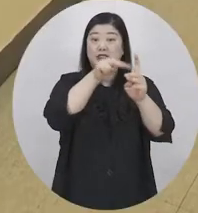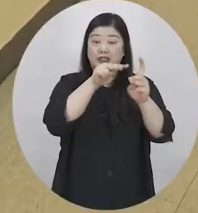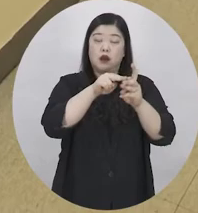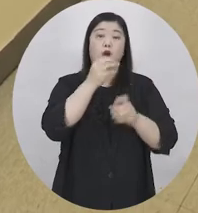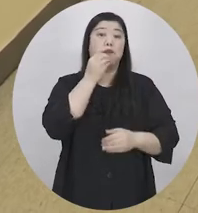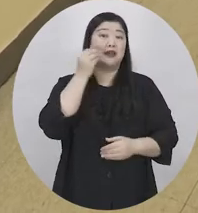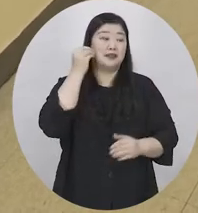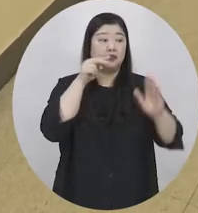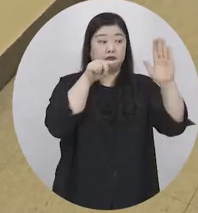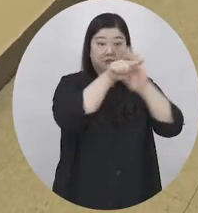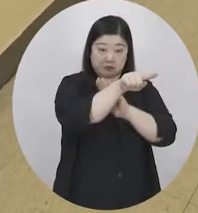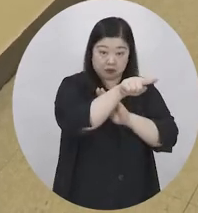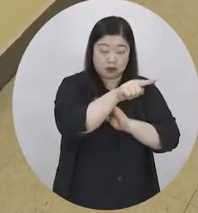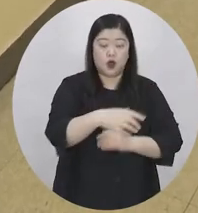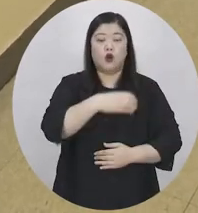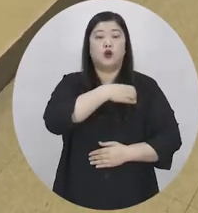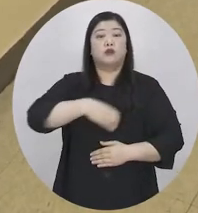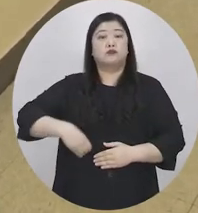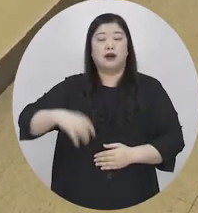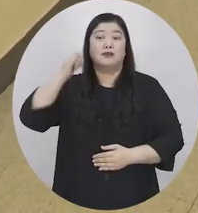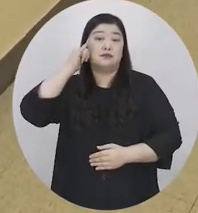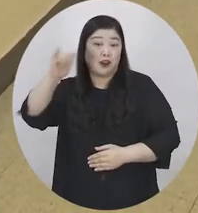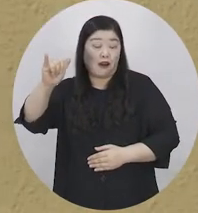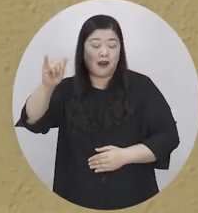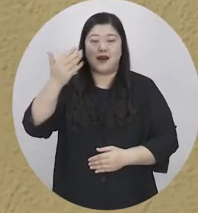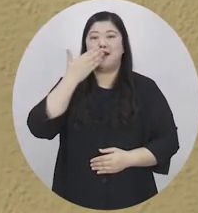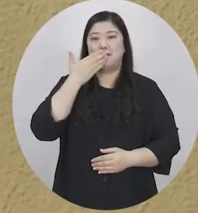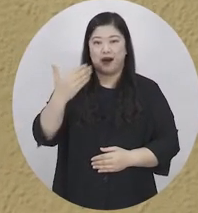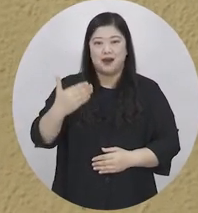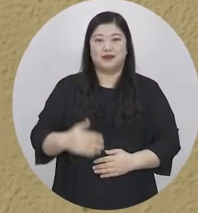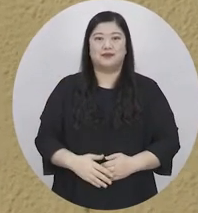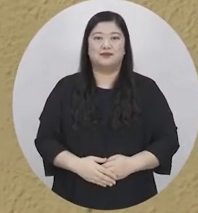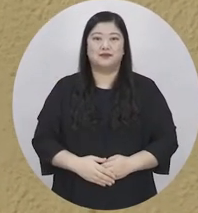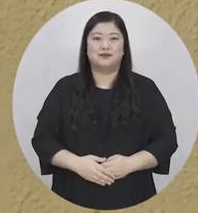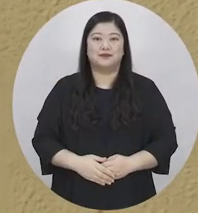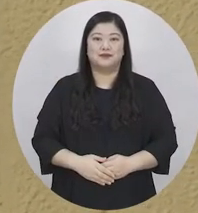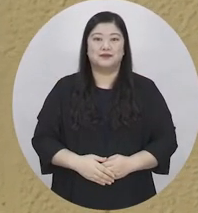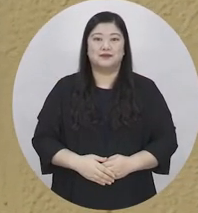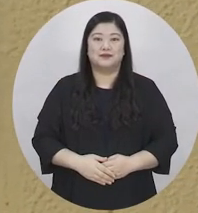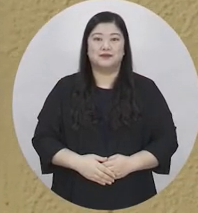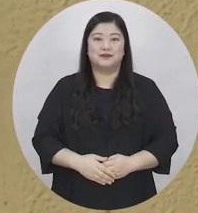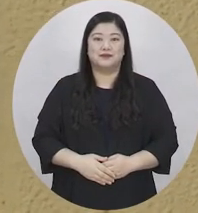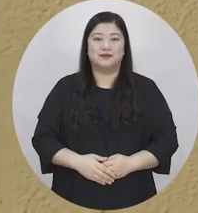강서구 영상미디어센터 홈페이지나 강서구청 홍보정책과로 문의하면 됩니다.